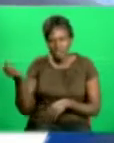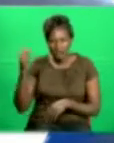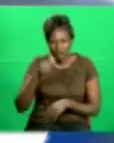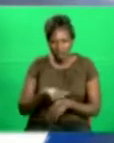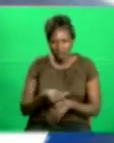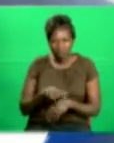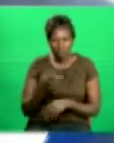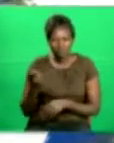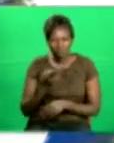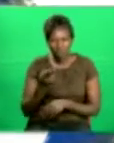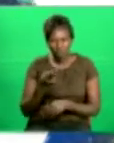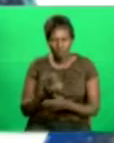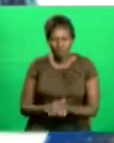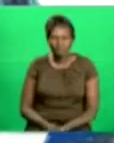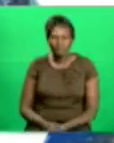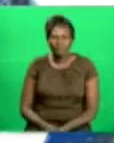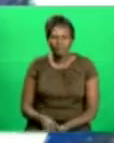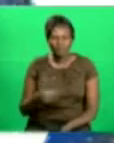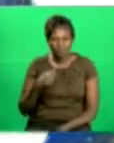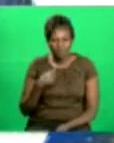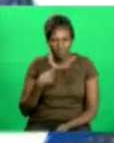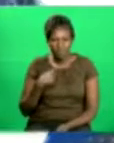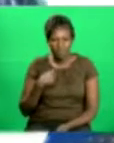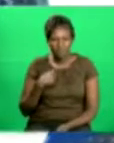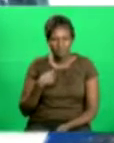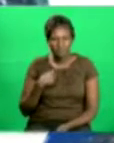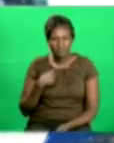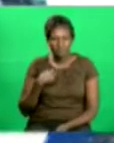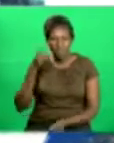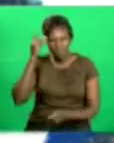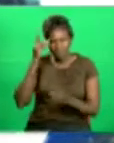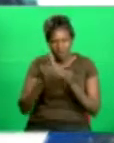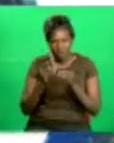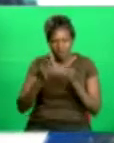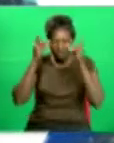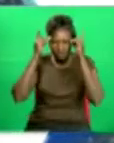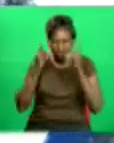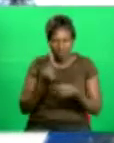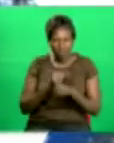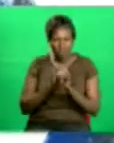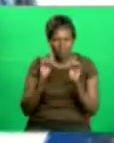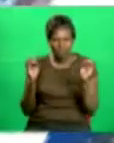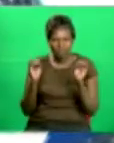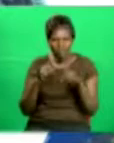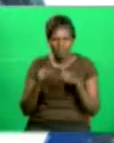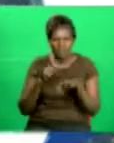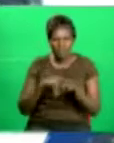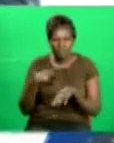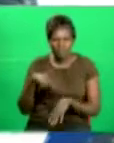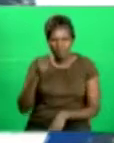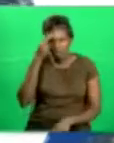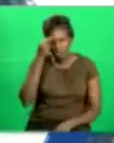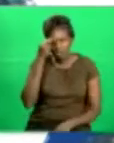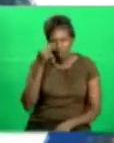yote wawili na tonight. Mimi sikati kauli. Lakini vile tumeona juzi tulipoingia Narok, huyu kijana